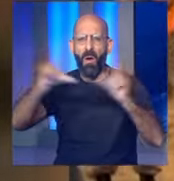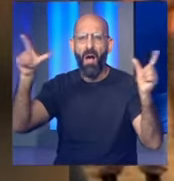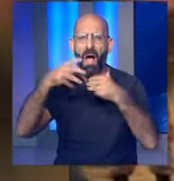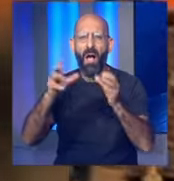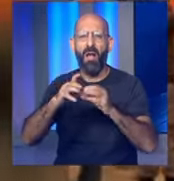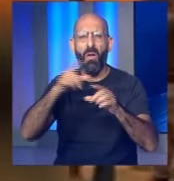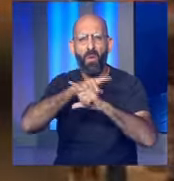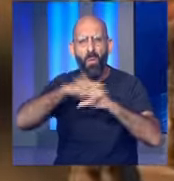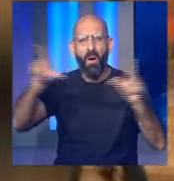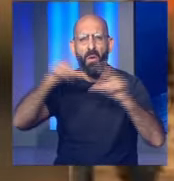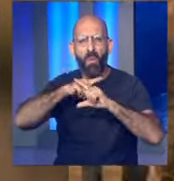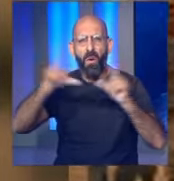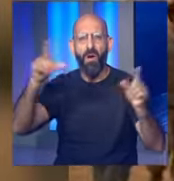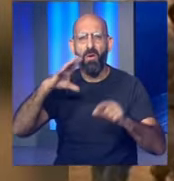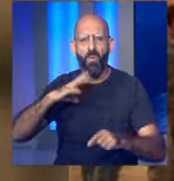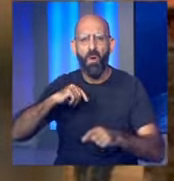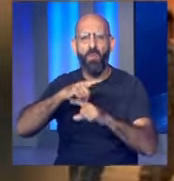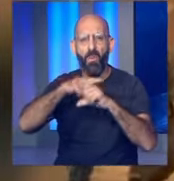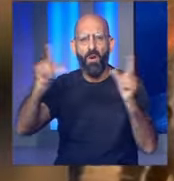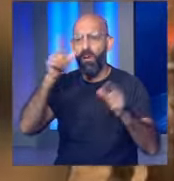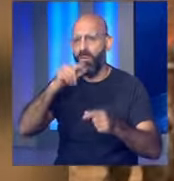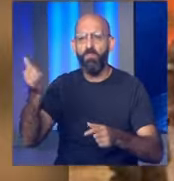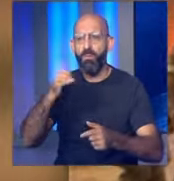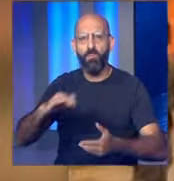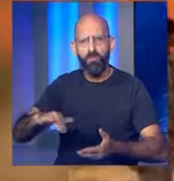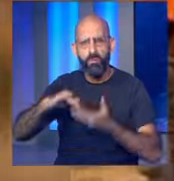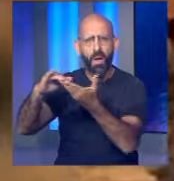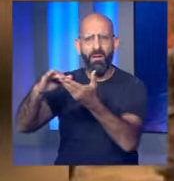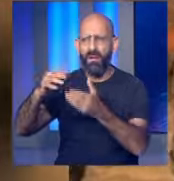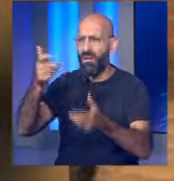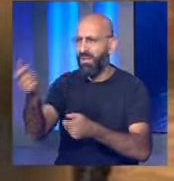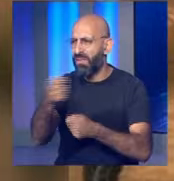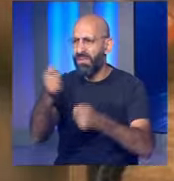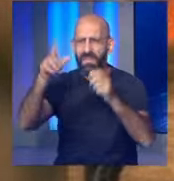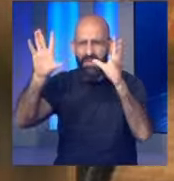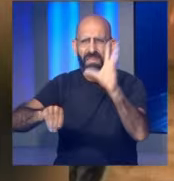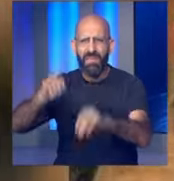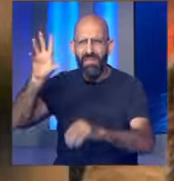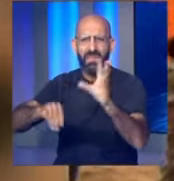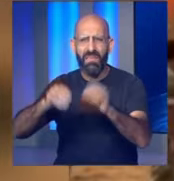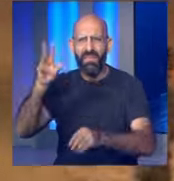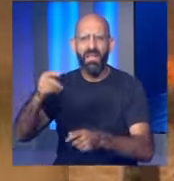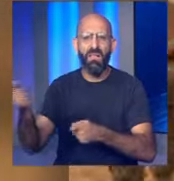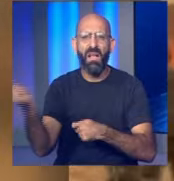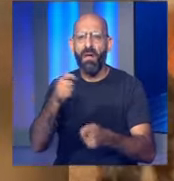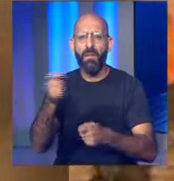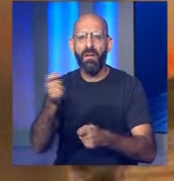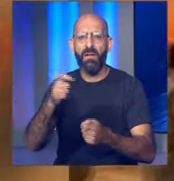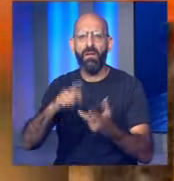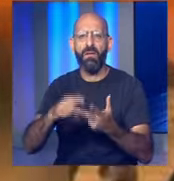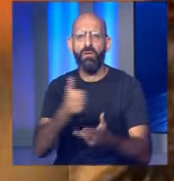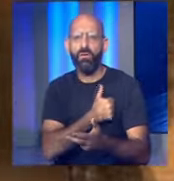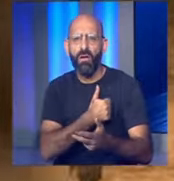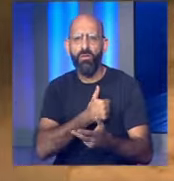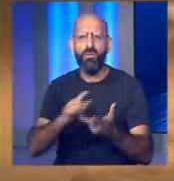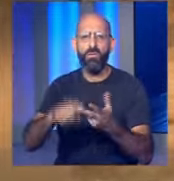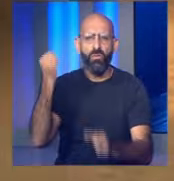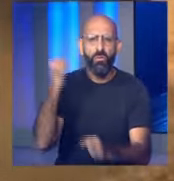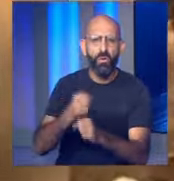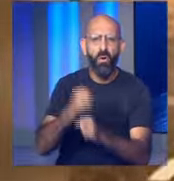الظهر ومساء، وحصلت مناشدات واسعة من أهالي المنطقة وفاعلياتها ونوابها للمعنيين من أجل المساعدة في